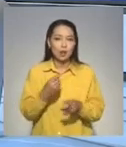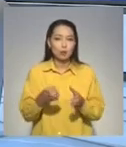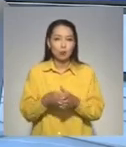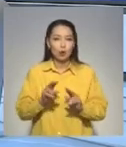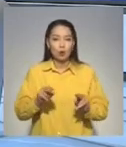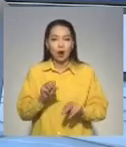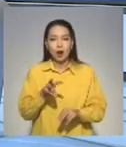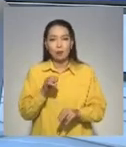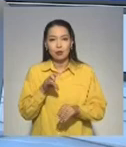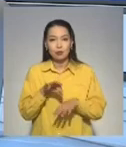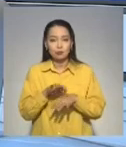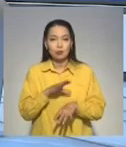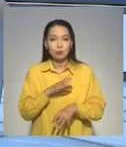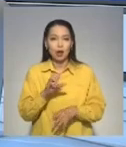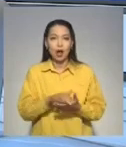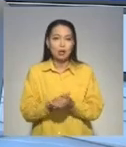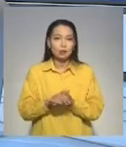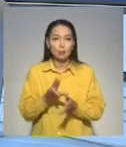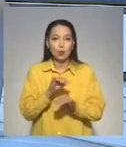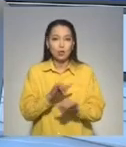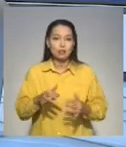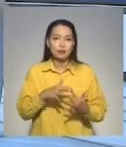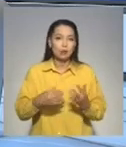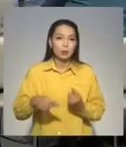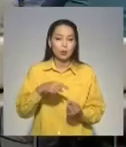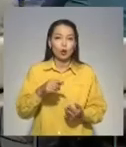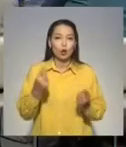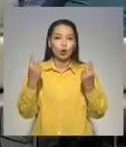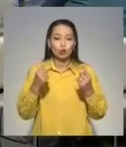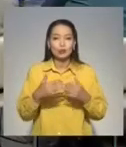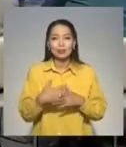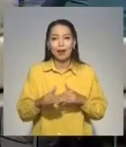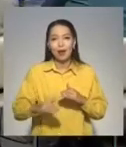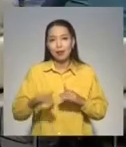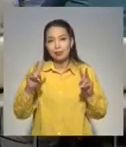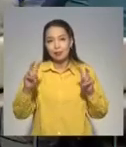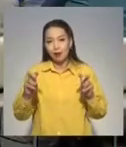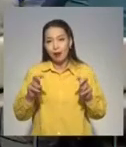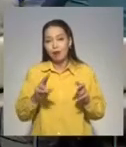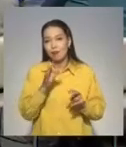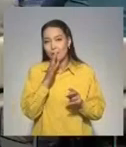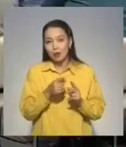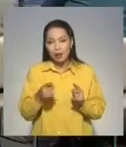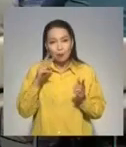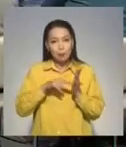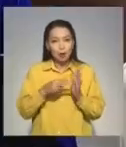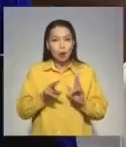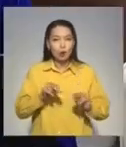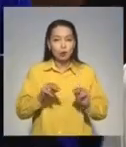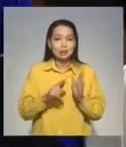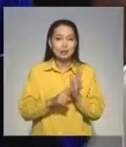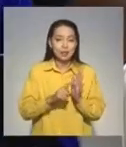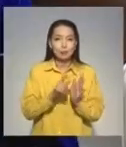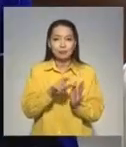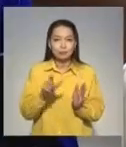отправила совместно с ассоциацией по развитию сельского бизнеса олла дала ближайшее время в планах обучить еще 70 экспертов по словам секретаря партии